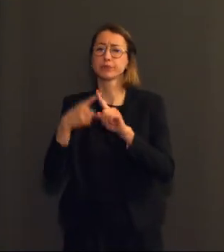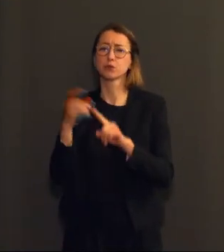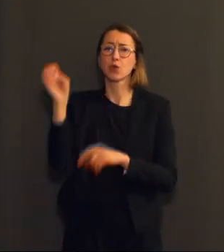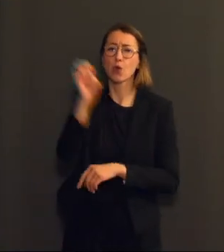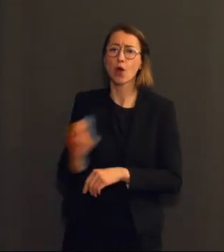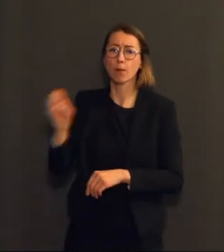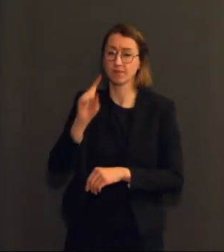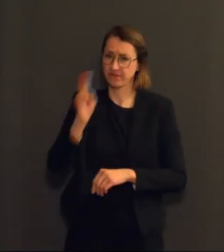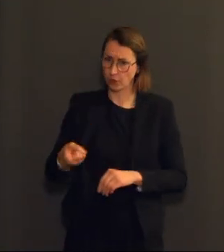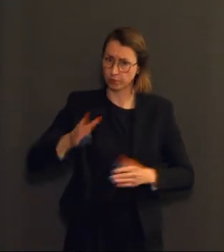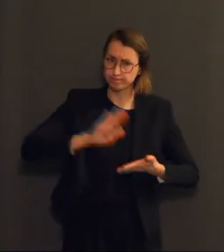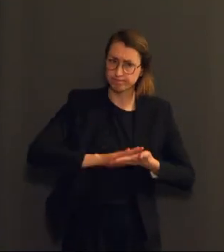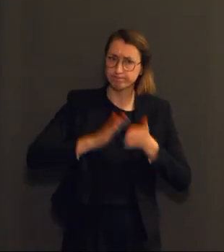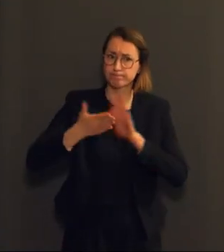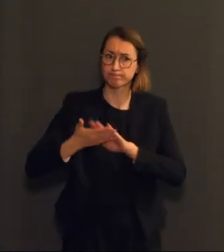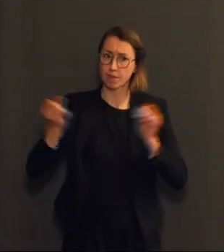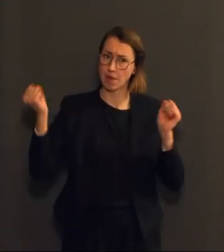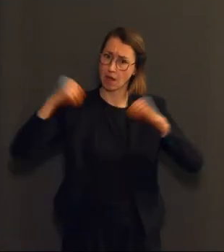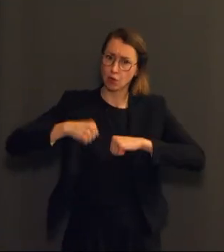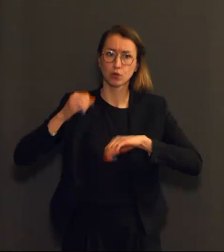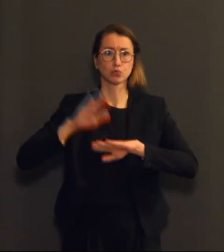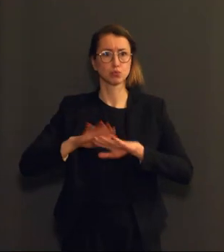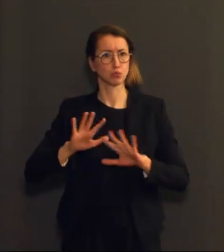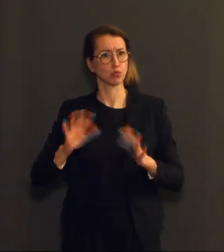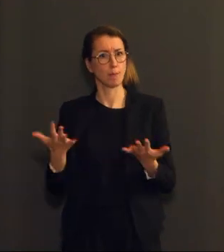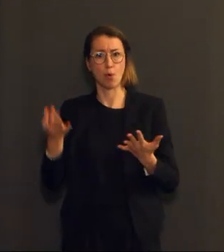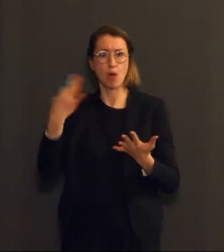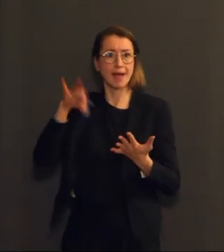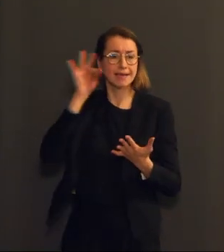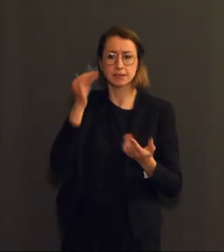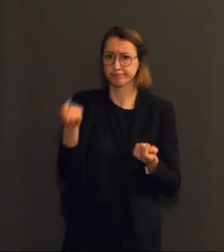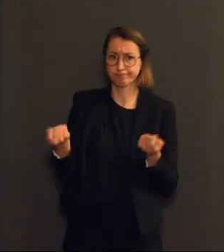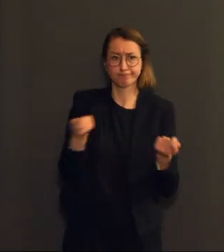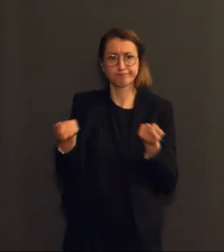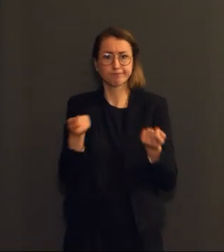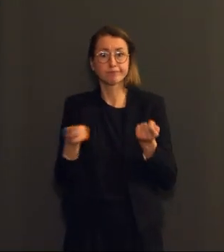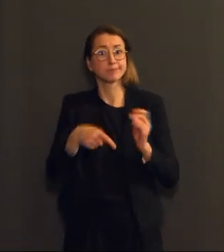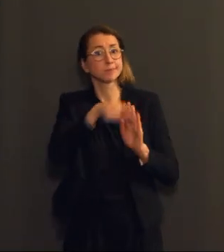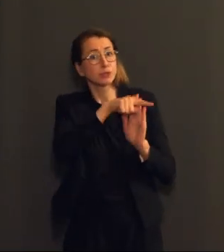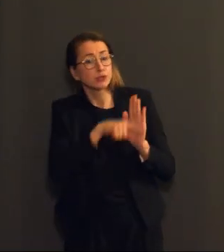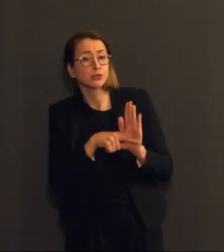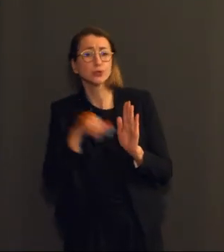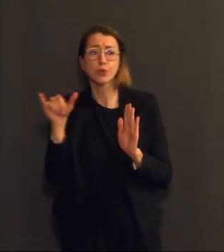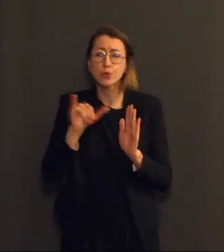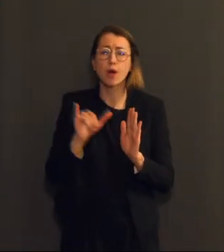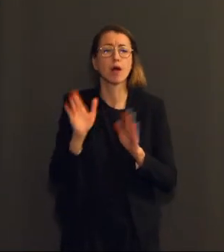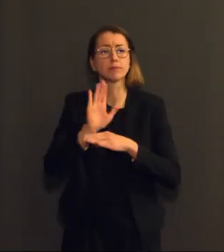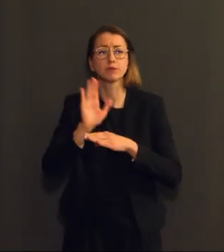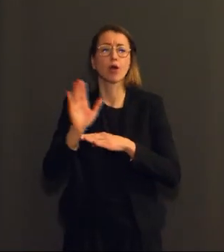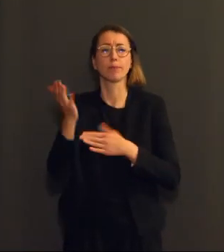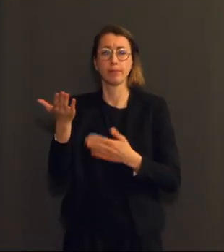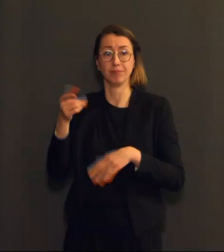gérer ce risque en ayant le plus possible une possibilité d'effectuer un testing au retour chez les personnes en